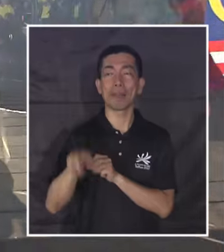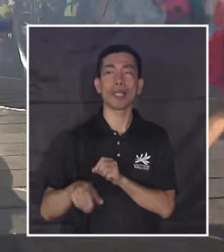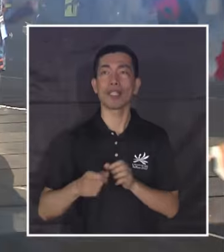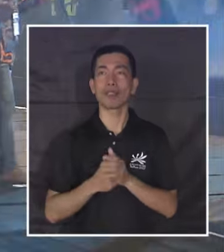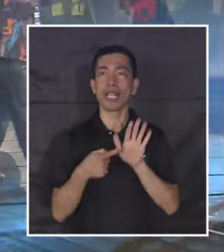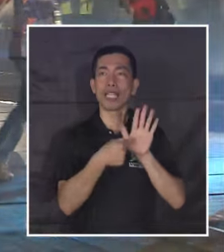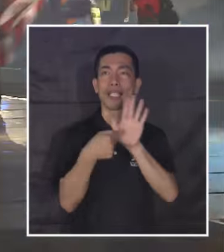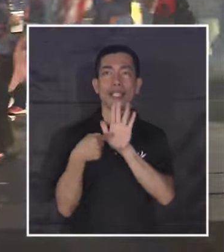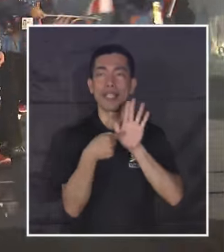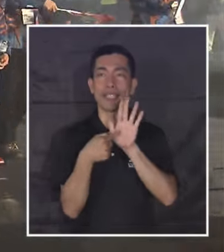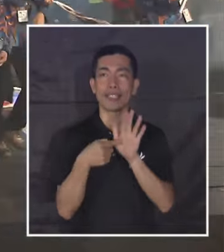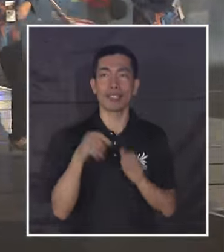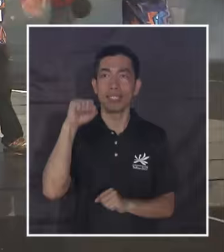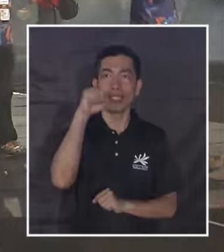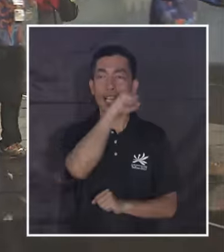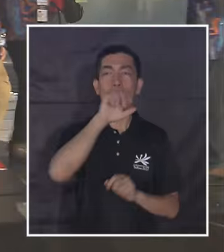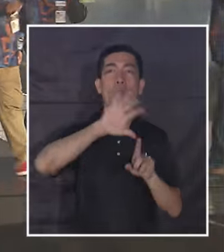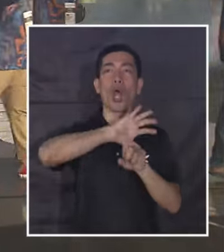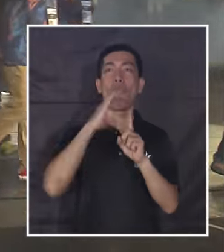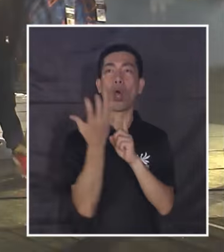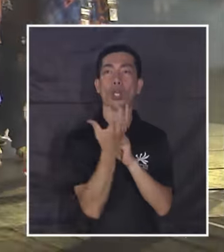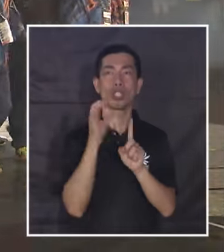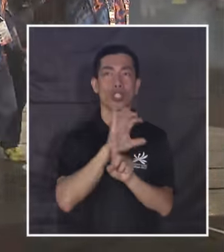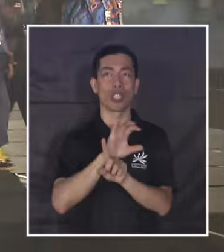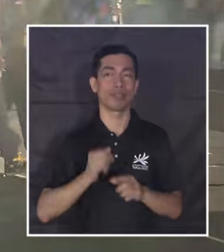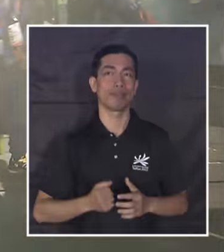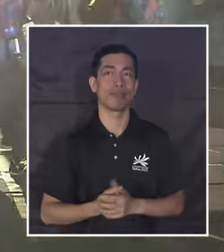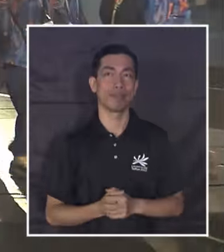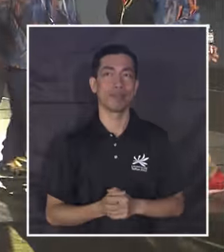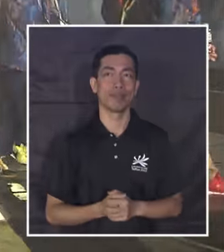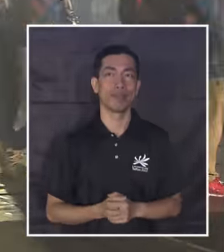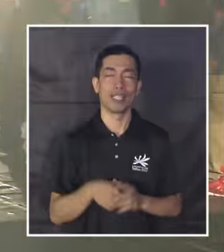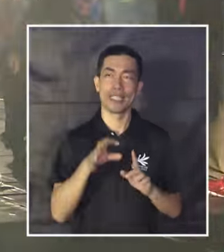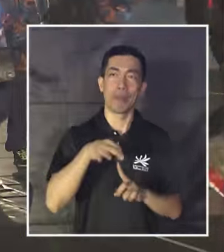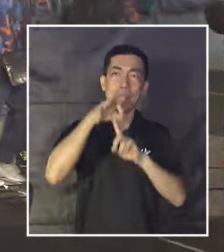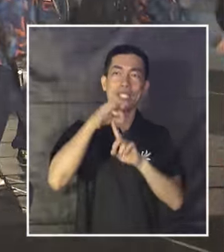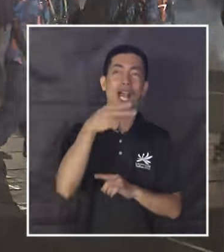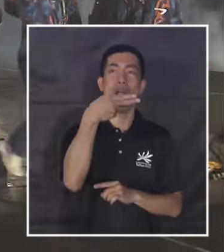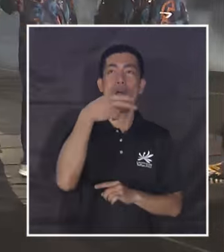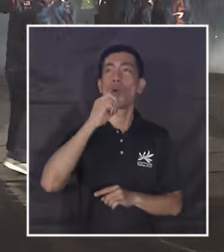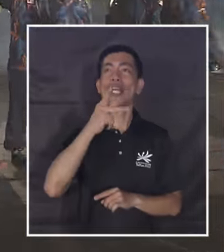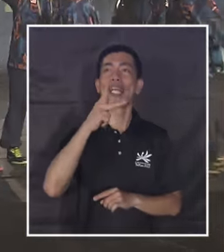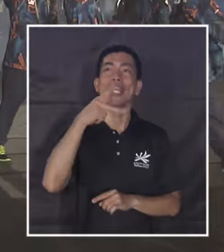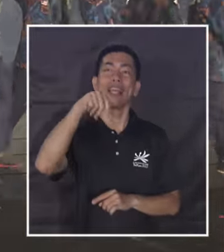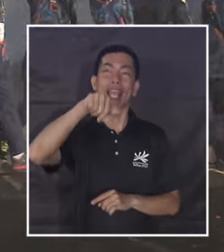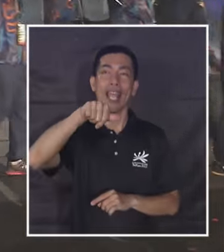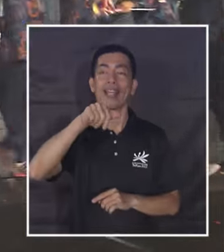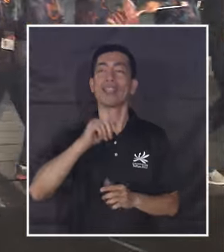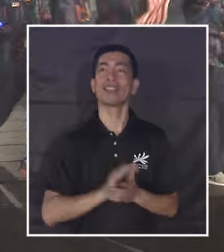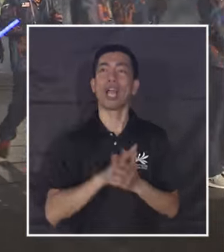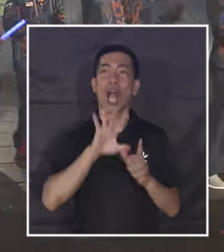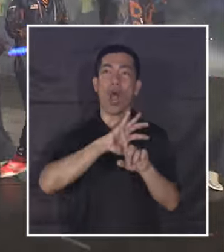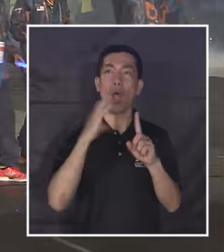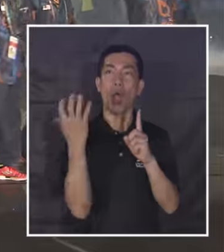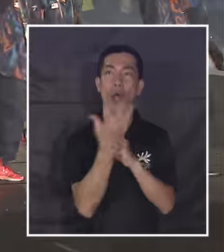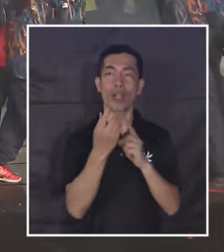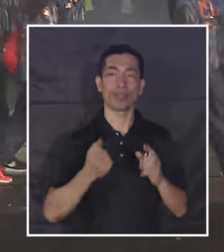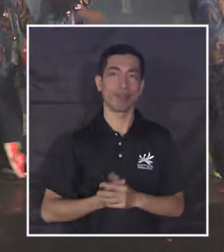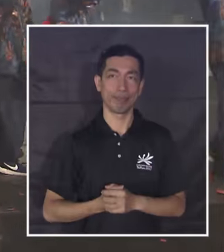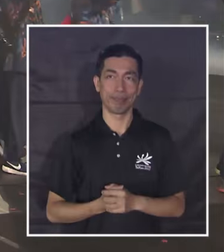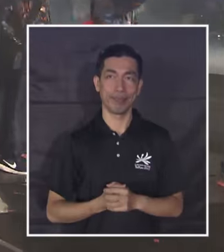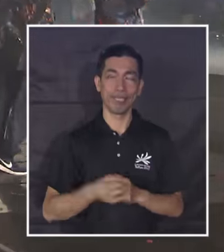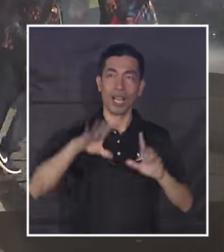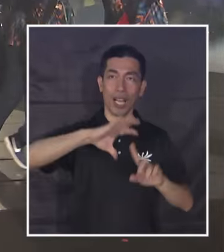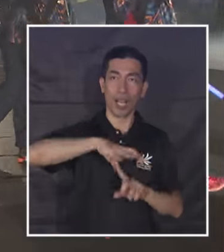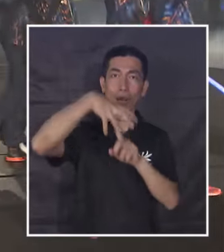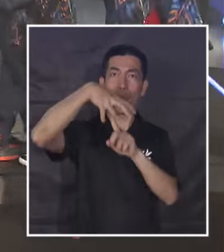着台湾的文化，尤其是客家文化。那我们这一次的油纸伞呢，也会给各国带回